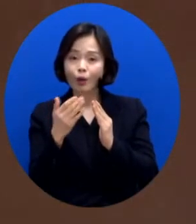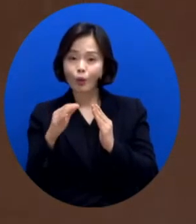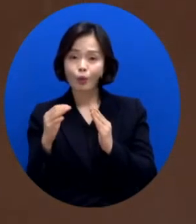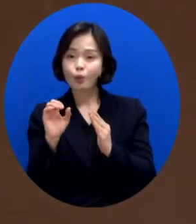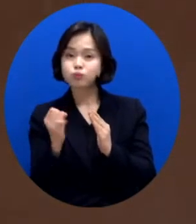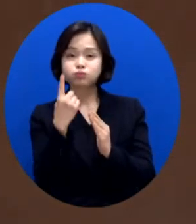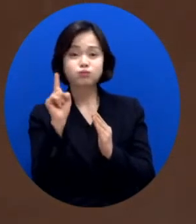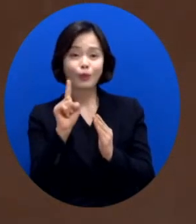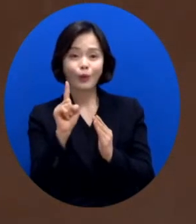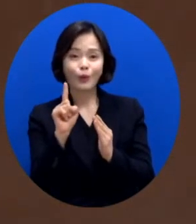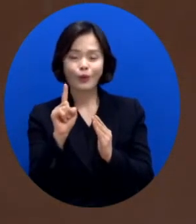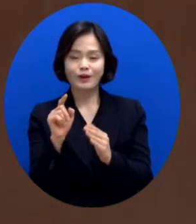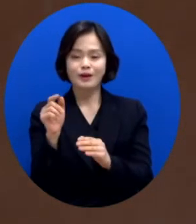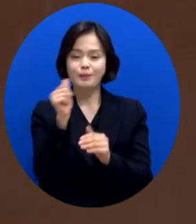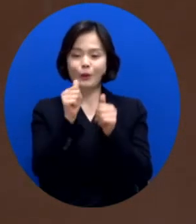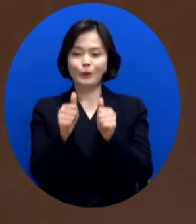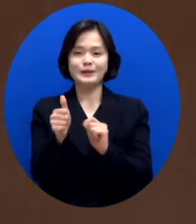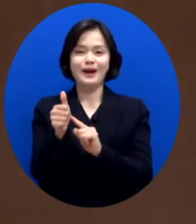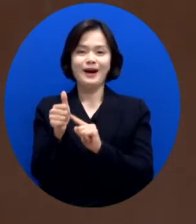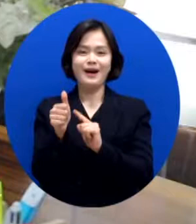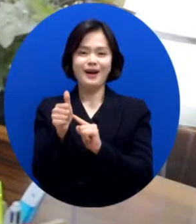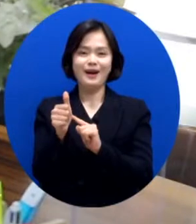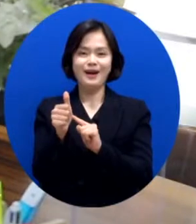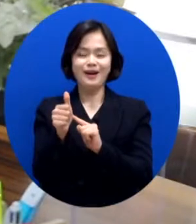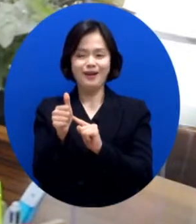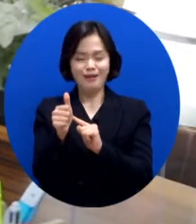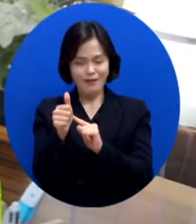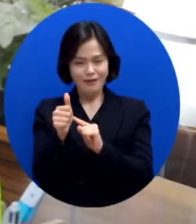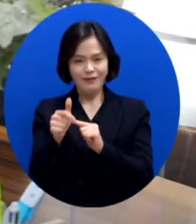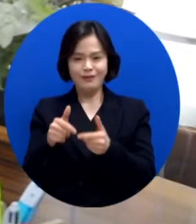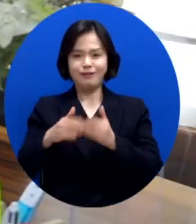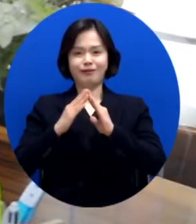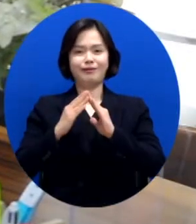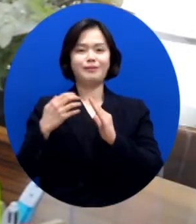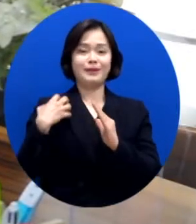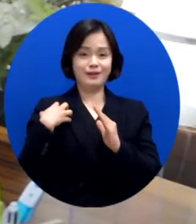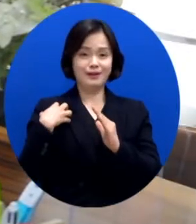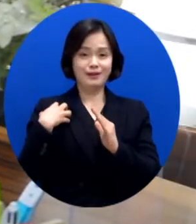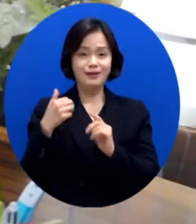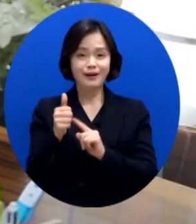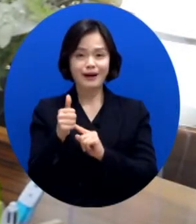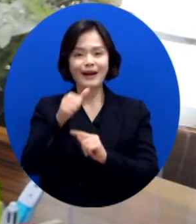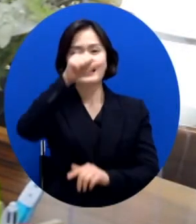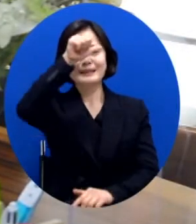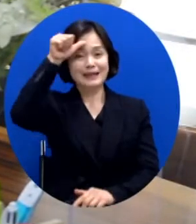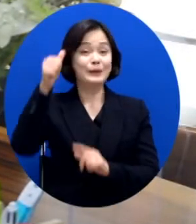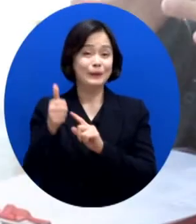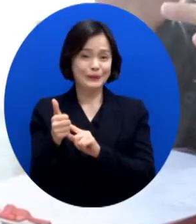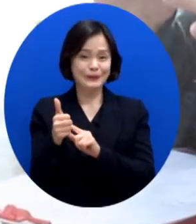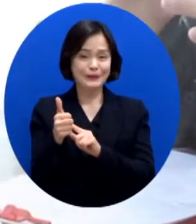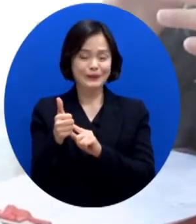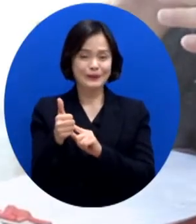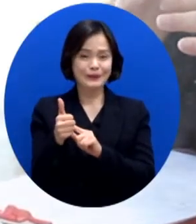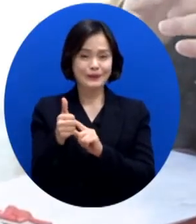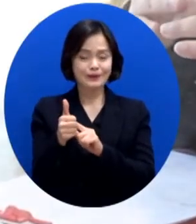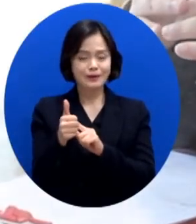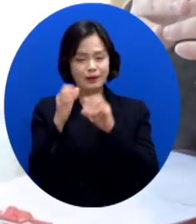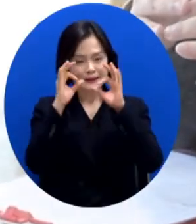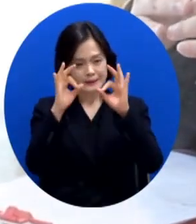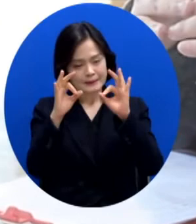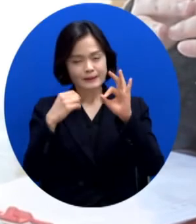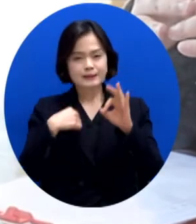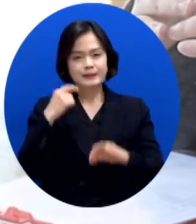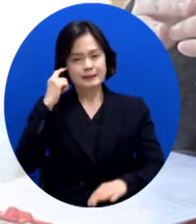있었기에 가능했습니다. 교회 장로이기도 한 양 변호사는 누구나 편안하게 법률 서비스를 받는 공간을 만들고